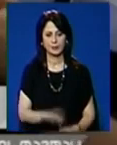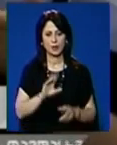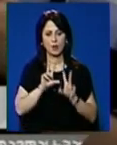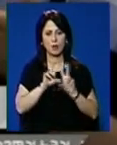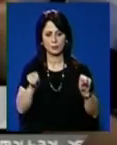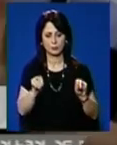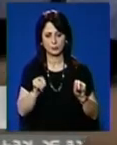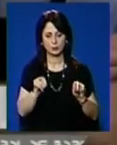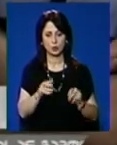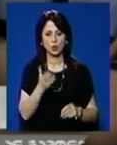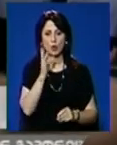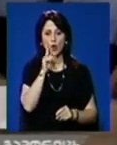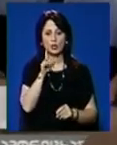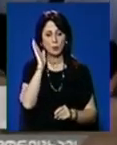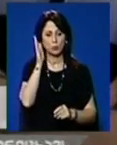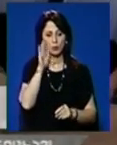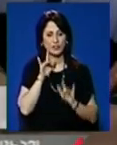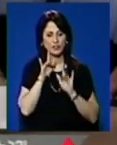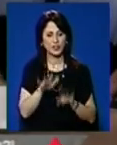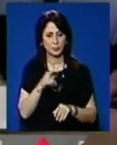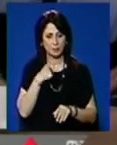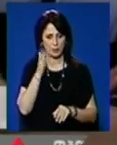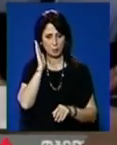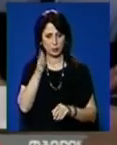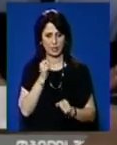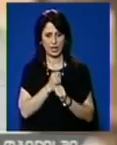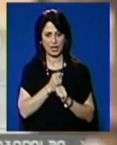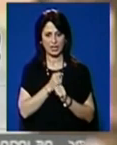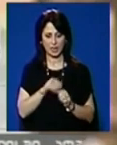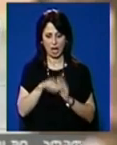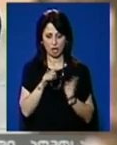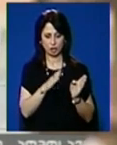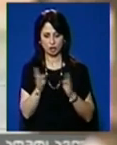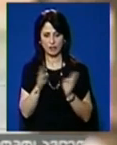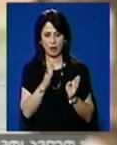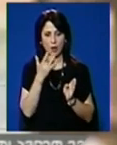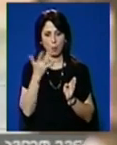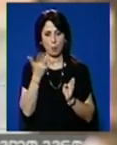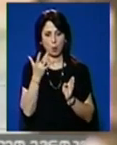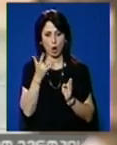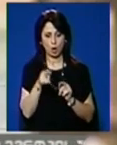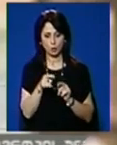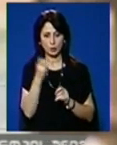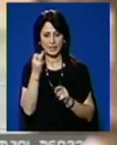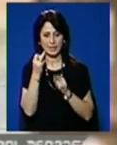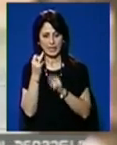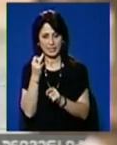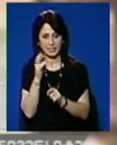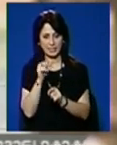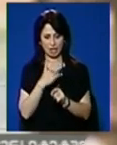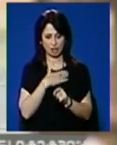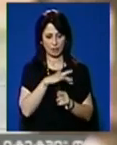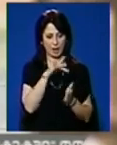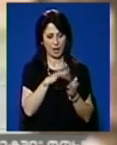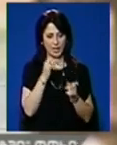პირობას ვდებ, რომ თუ ოდესმე დადგება ვითარება, როდესაც მექნება გასაკეთებელი არჩევანი პოლიტიკური კონიუნქტურის ინტერესებსა და